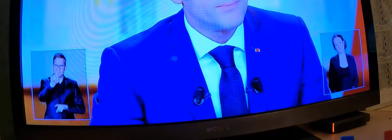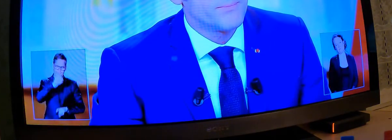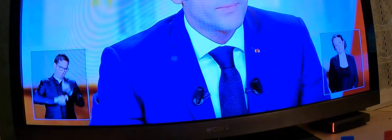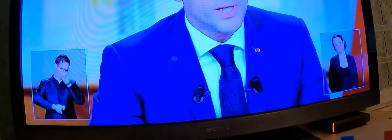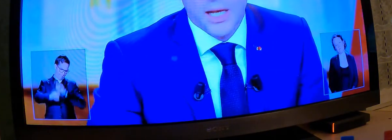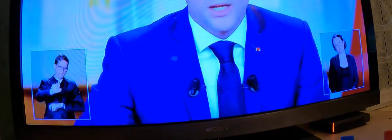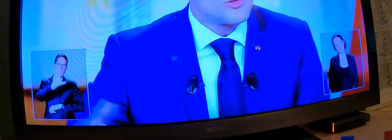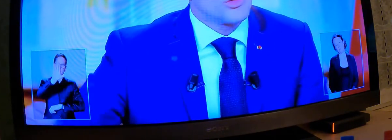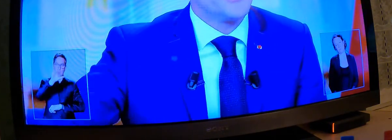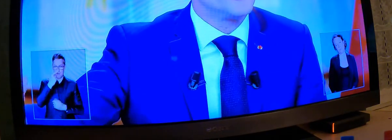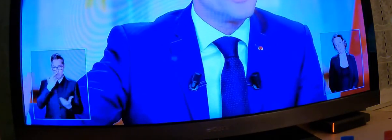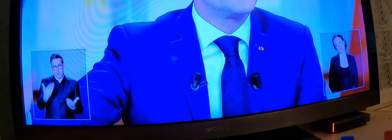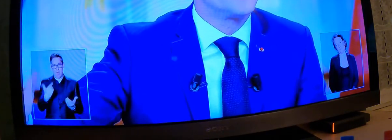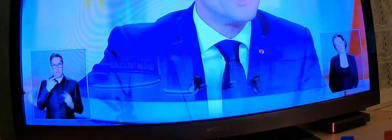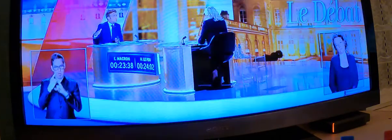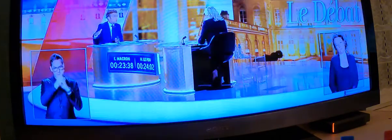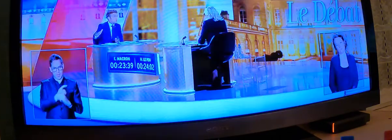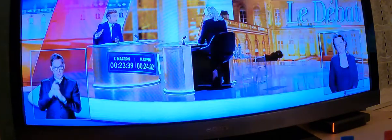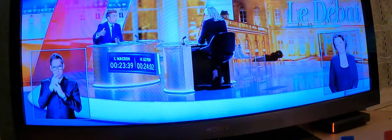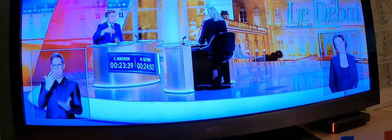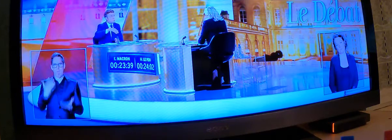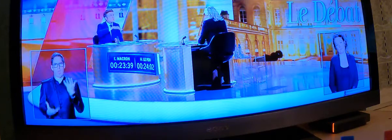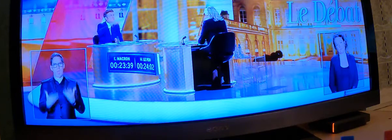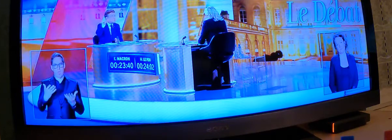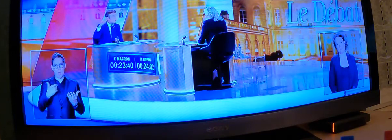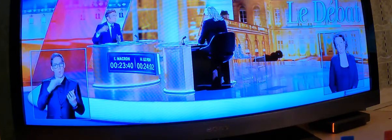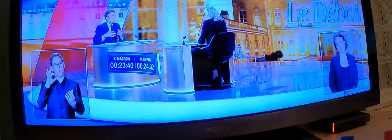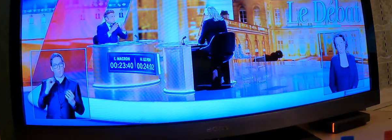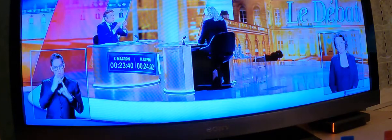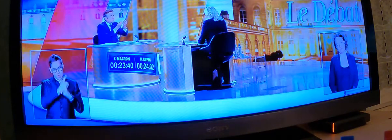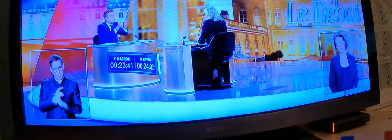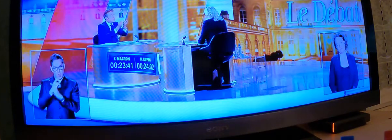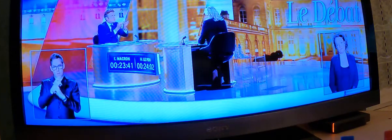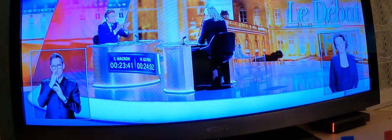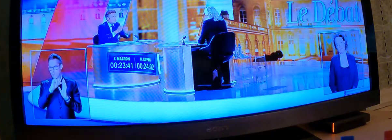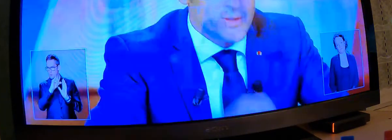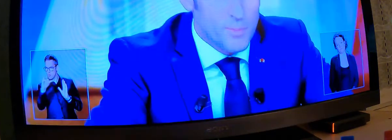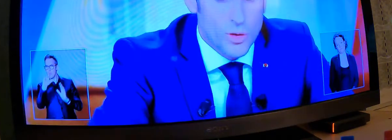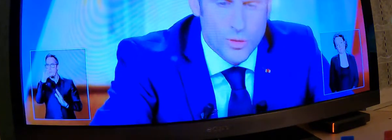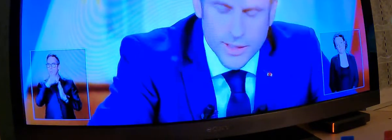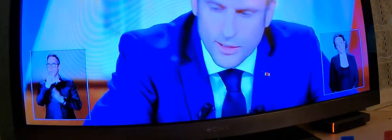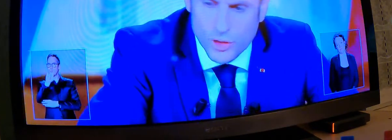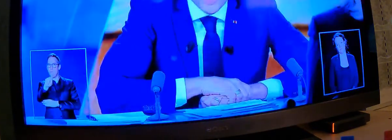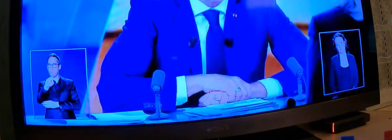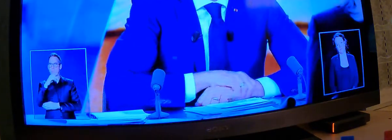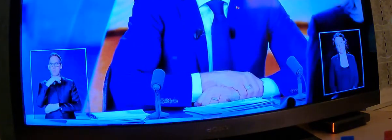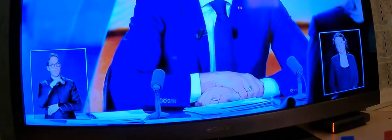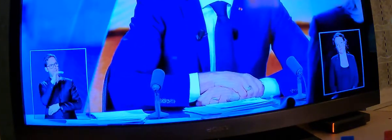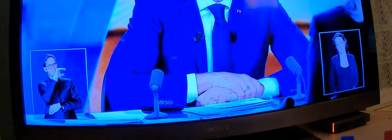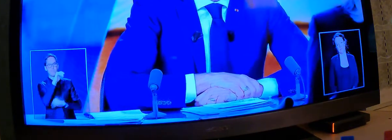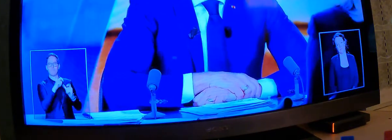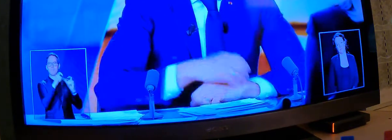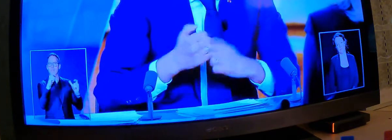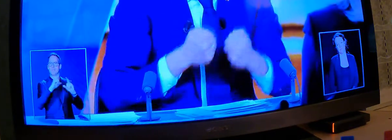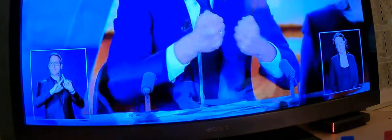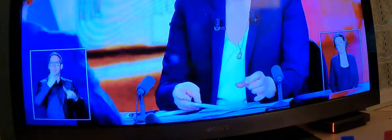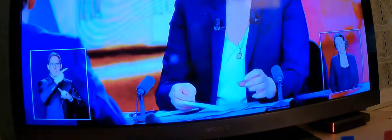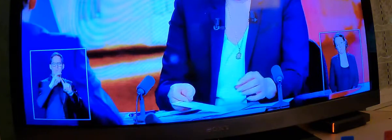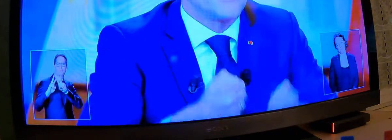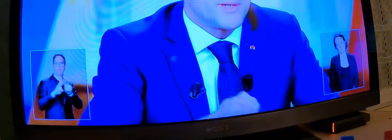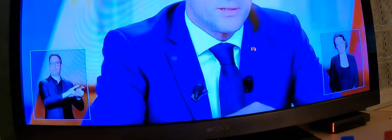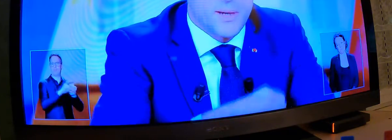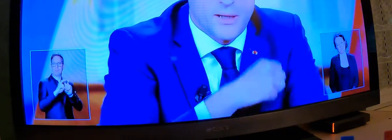déséquilibré. Et il l'est jusqu'au milieu des années 2030, nous dit l'organisme indépendant qui est en charge, qui s'appelle le COR. Et c'est